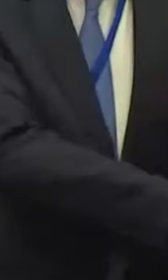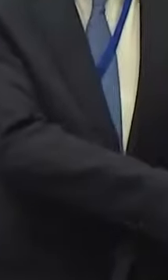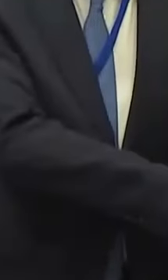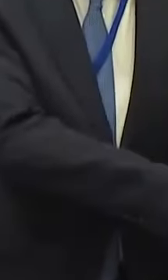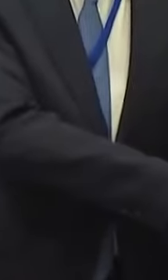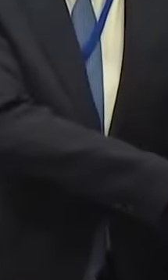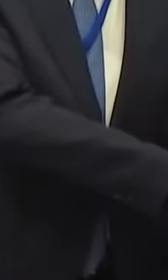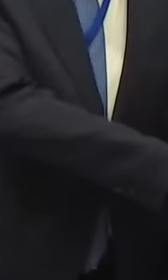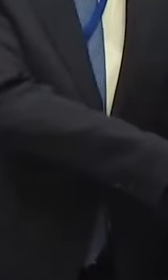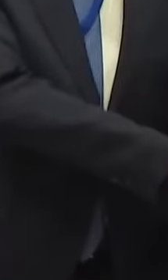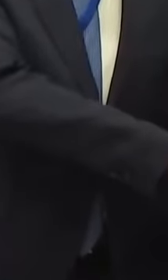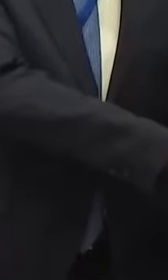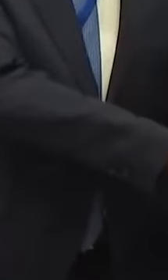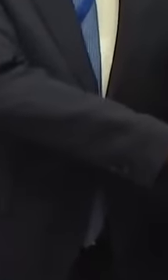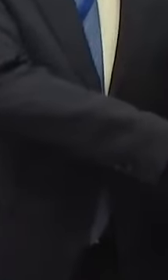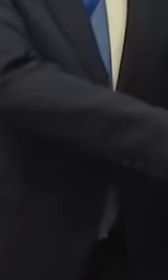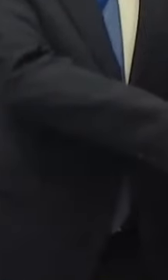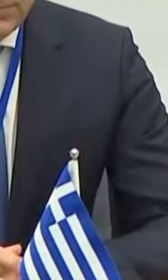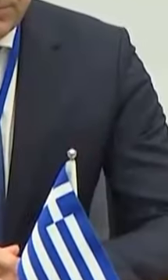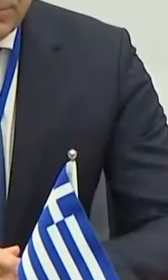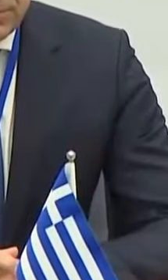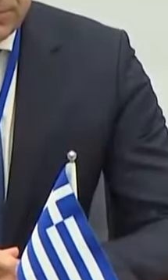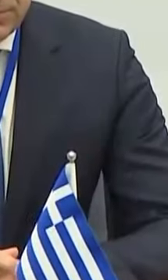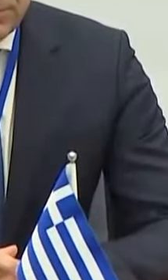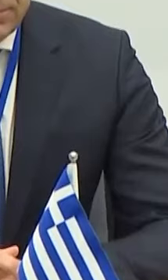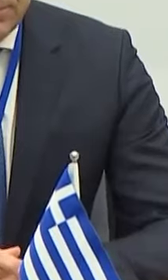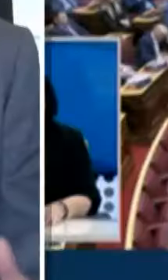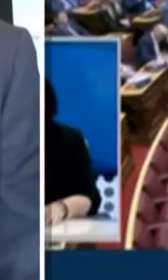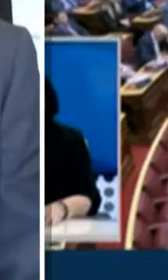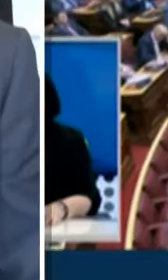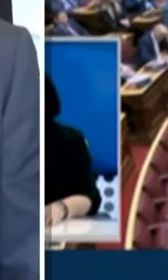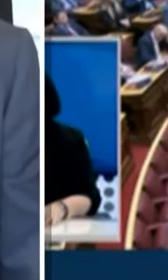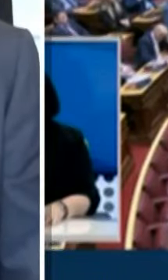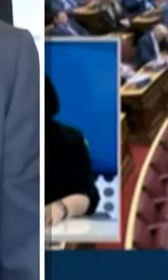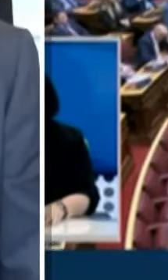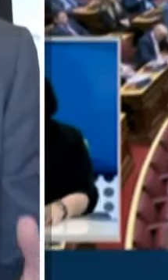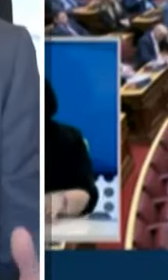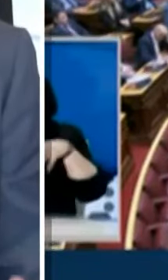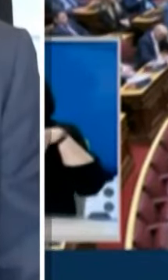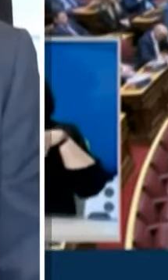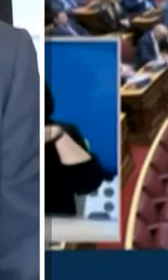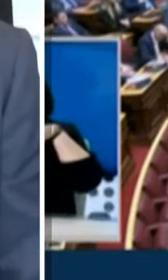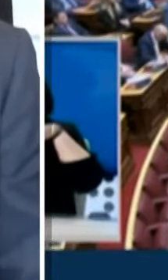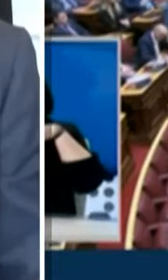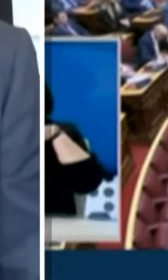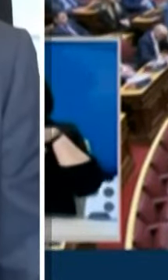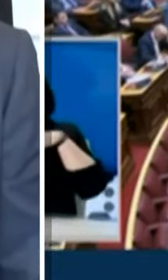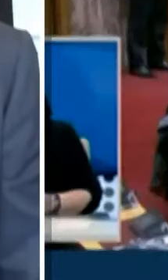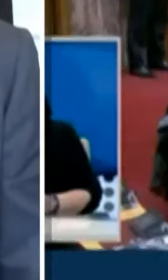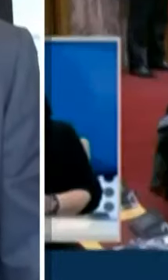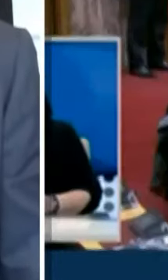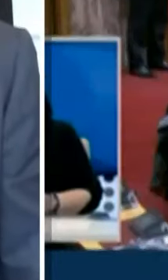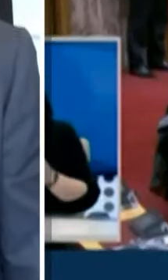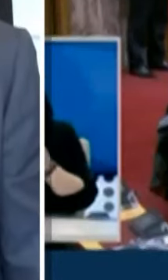με το εύρος των χωρικών υδάτων και ποια είναι η επιδίωξη της ελληνικής κυβέρνησης. Δεν έχει υπάρξει πιο συμπαγής, πιο